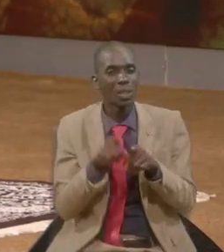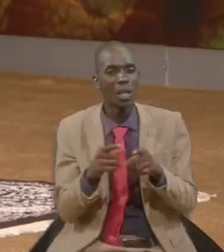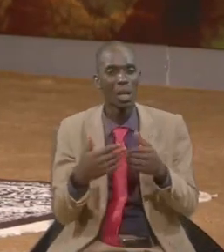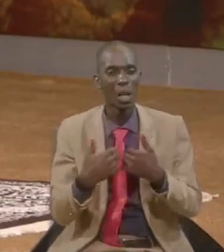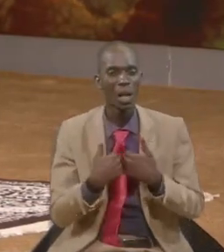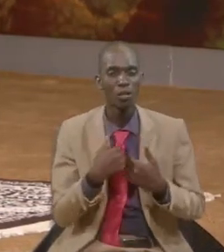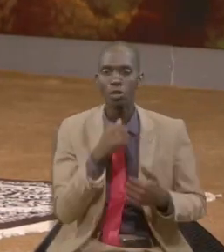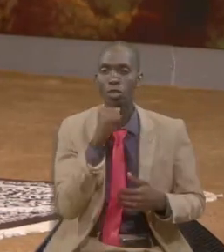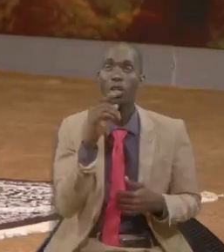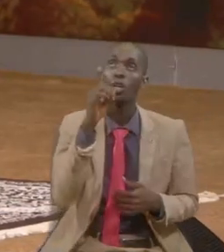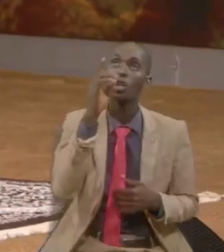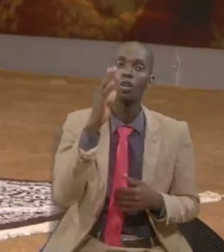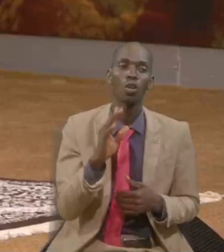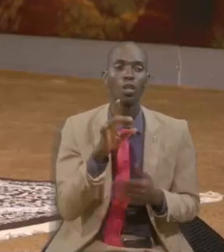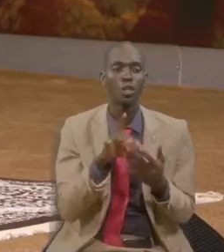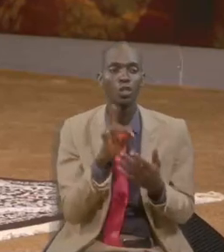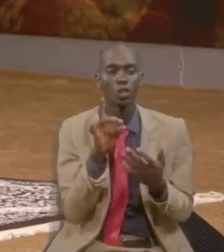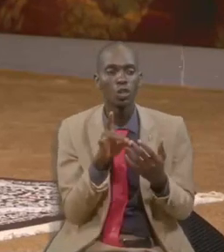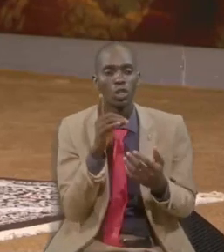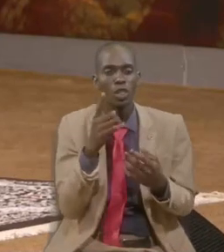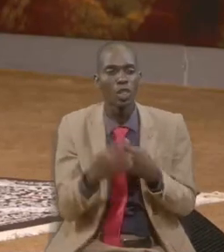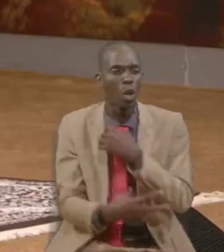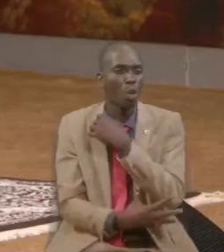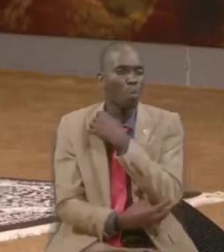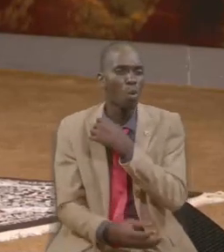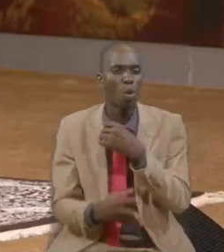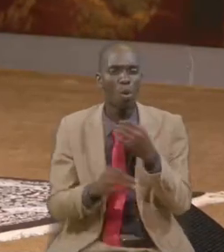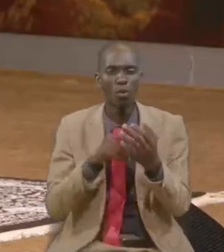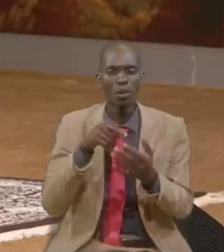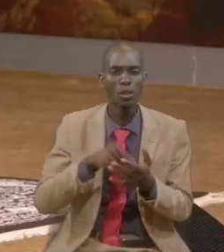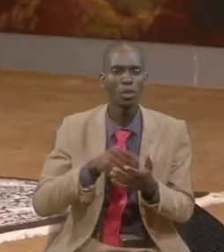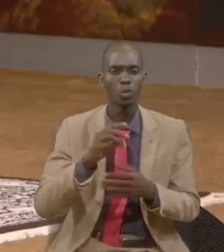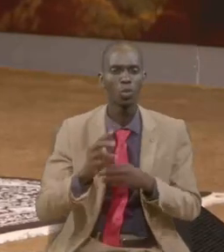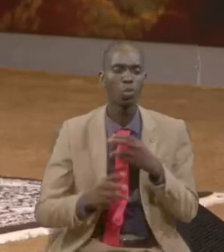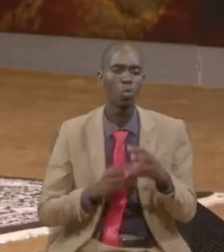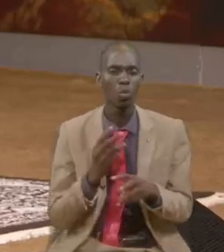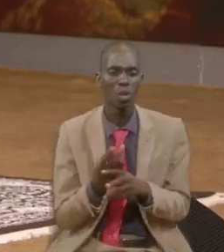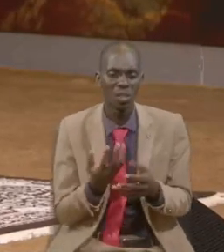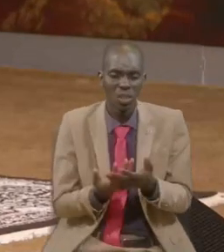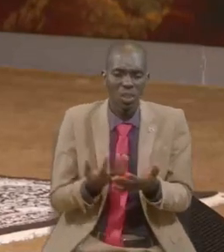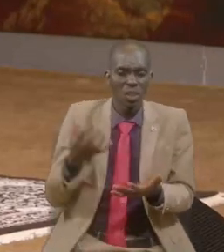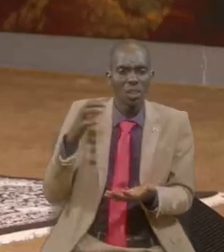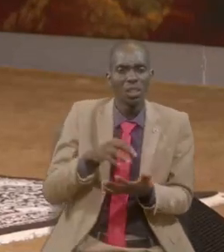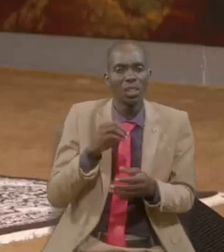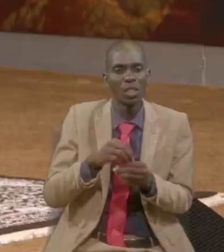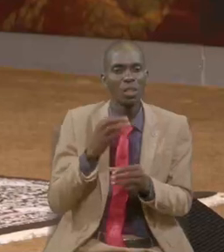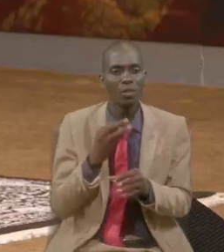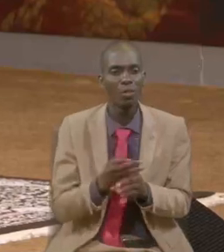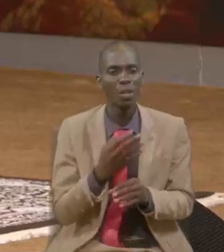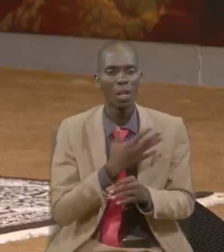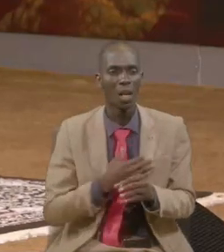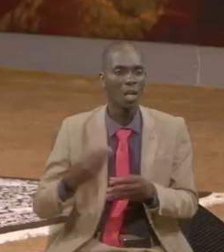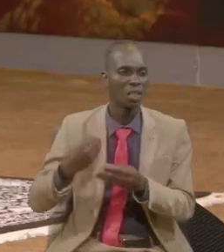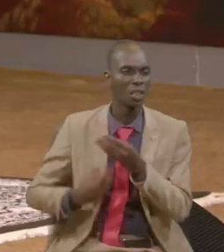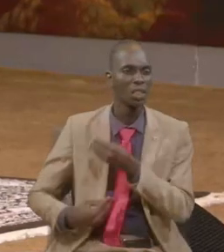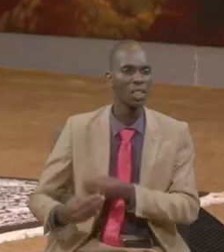bien-aimés, Dieu n'a-t-il pas choisi les pauvres aux yeux du monde pour qu'il soit riche en la foi,